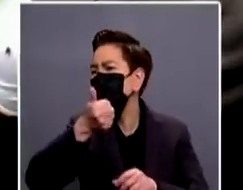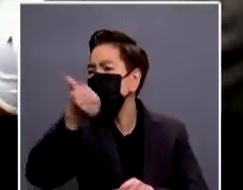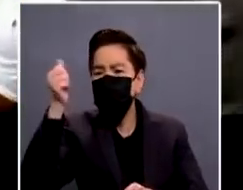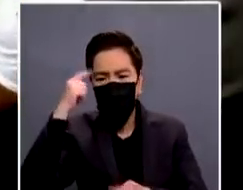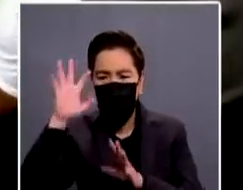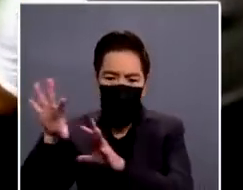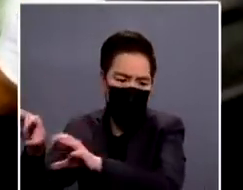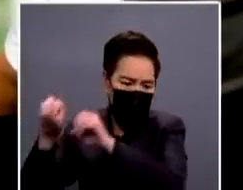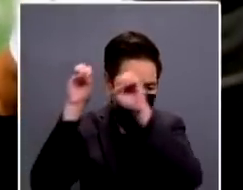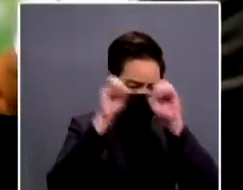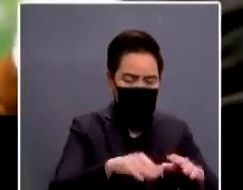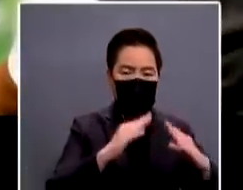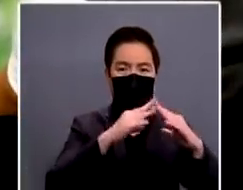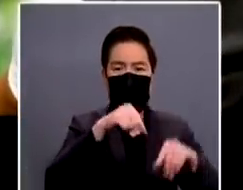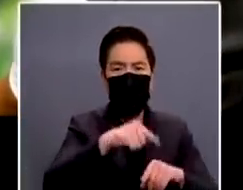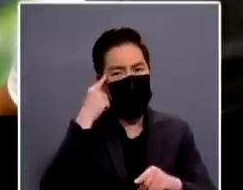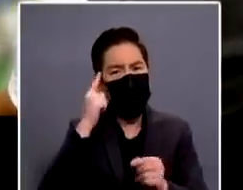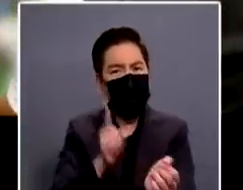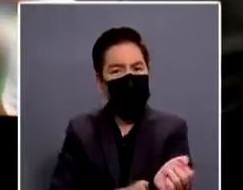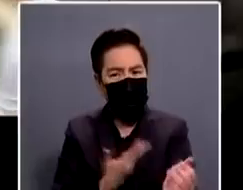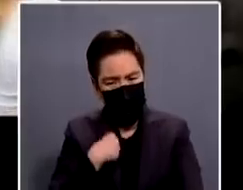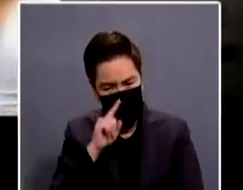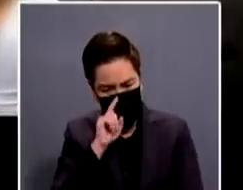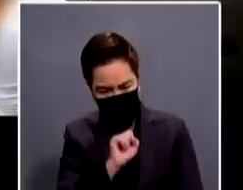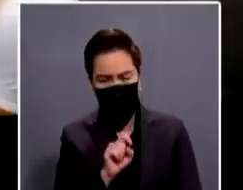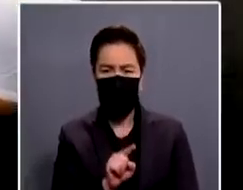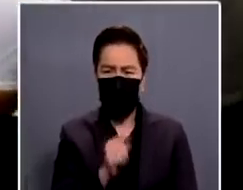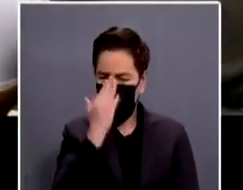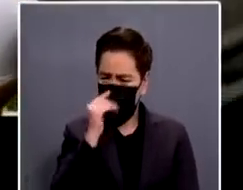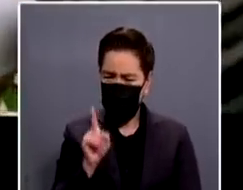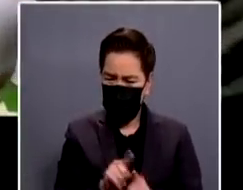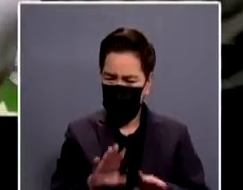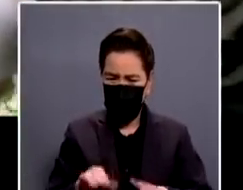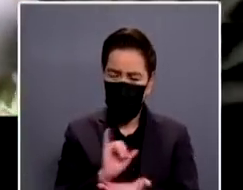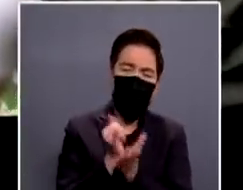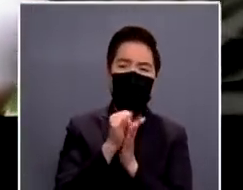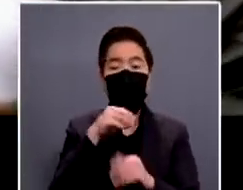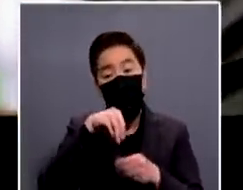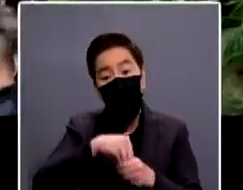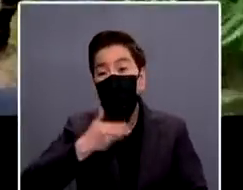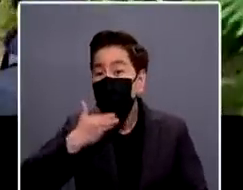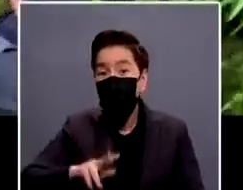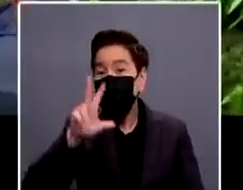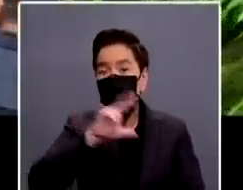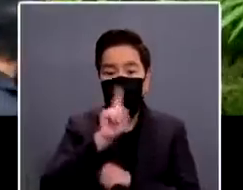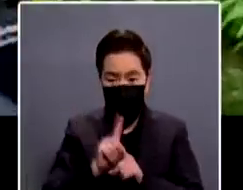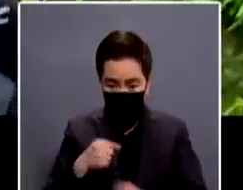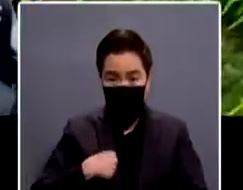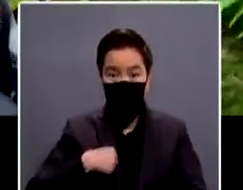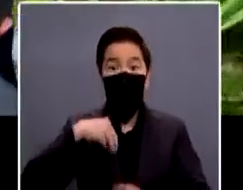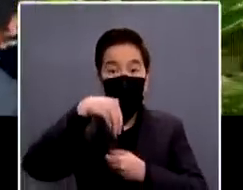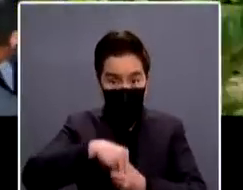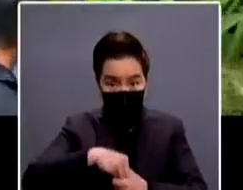โดนนำตัวมาที่เพิงพักไม่นาน อันนี้ก็เป็นข้อสังเกต ไ งว่าไม่สามารถที่เป็นไปได้เลยที่เด็กอ่ะเหมือนผู้ใหญ่อย่างเราจะ